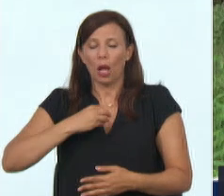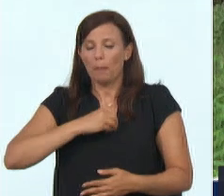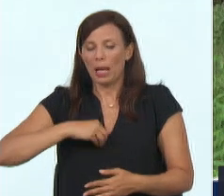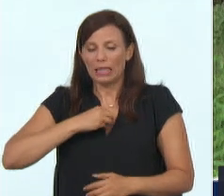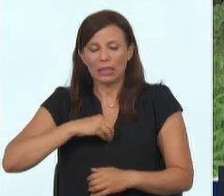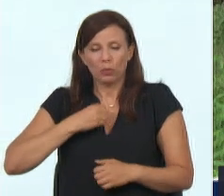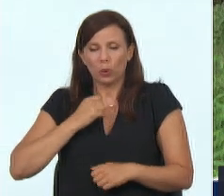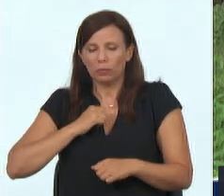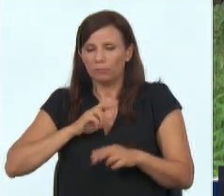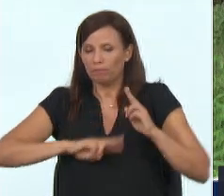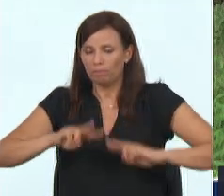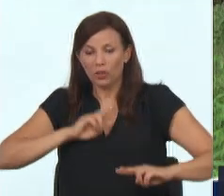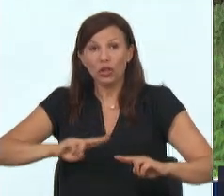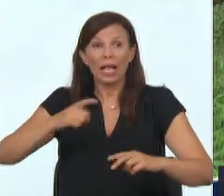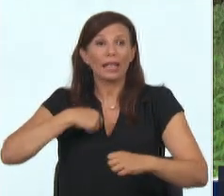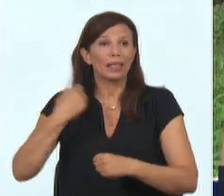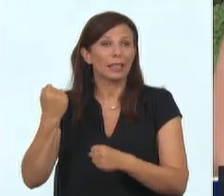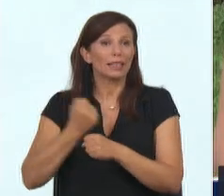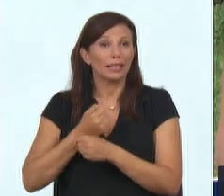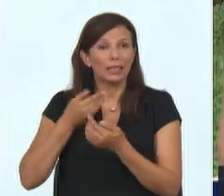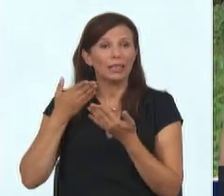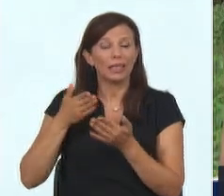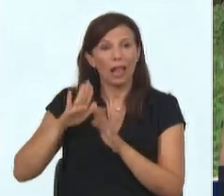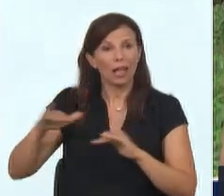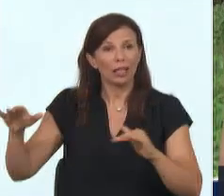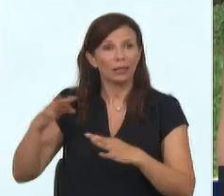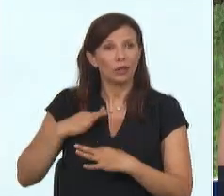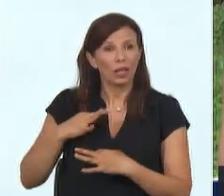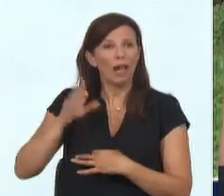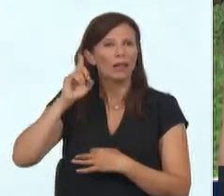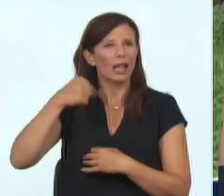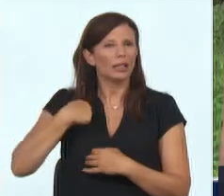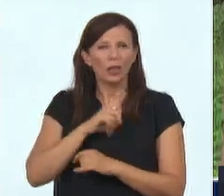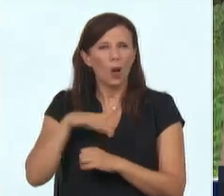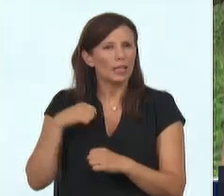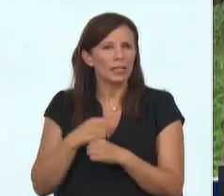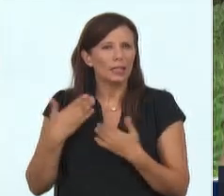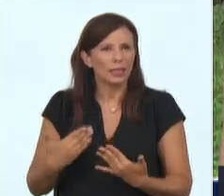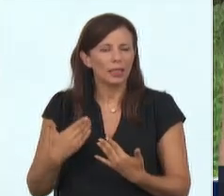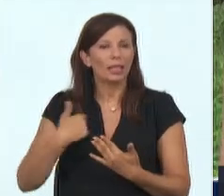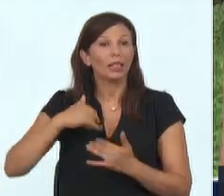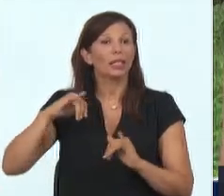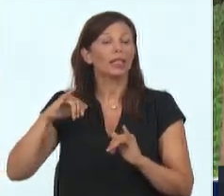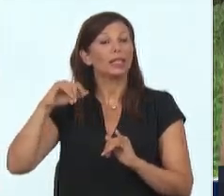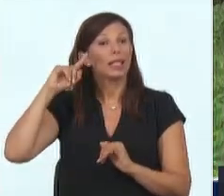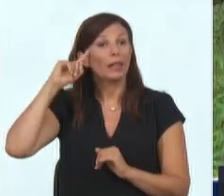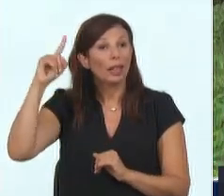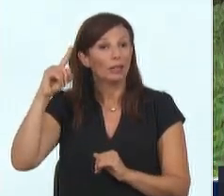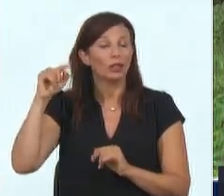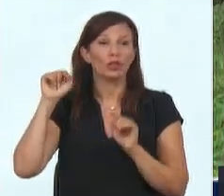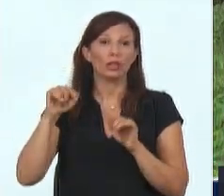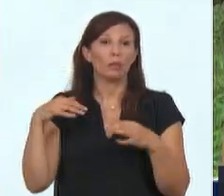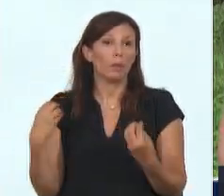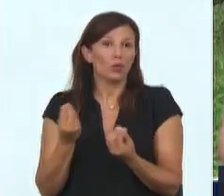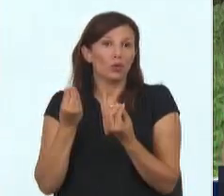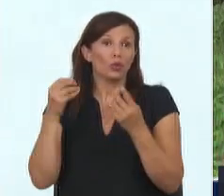קשים שעשיתי את זה לילדים שלי, אבל אני לא עשיתי להם את זה. אני בעצם ידעתי שזה משהו שלא